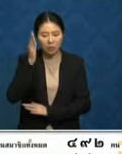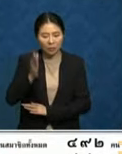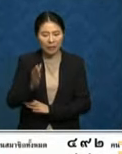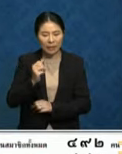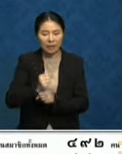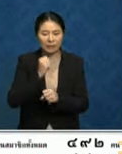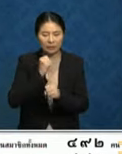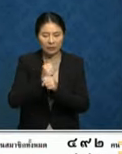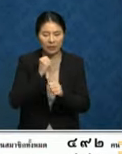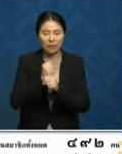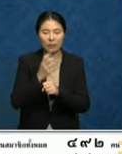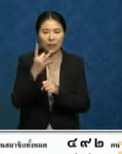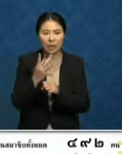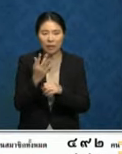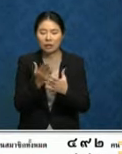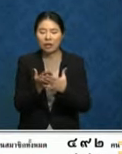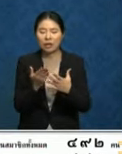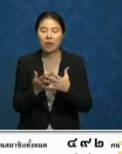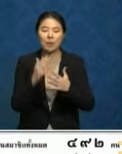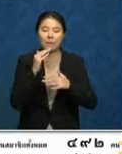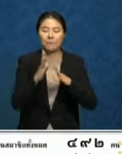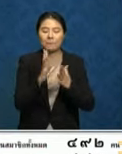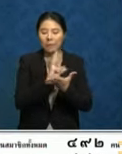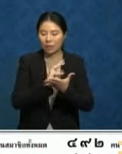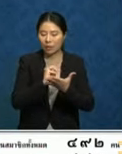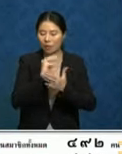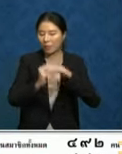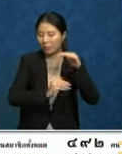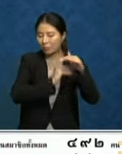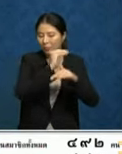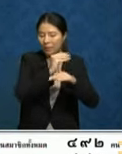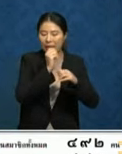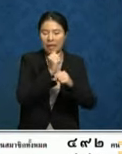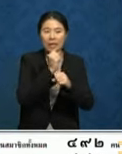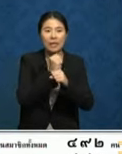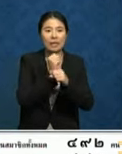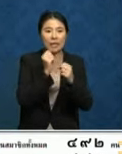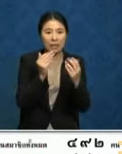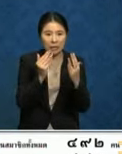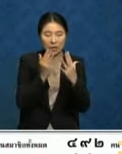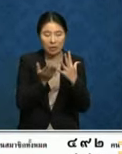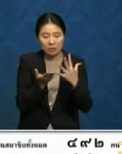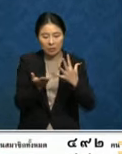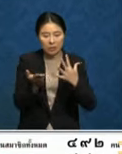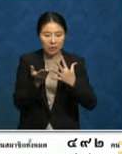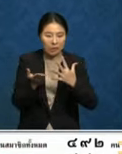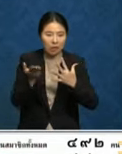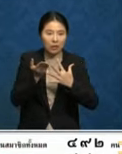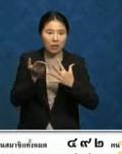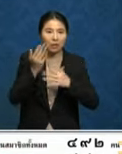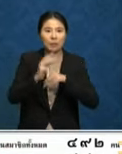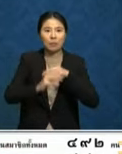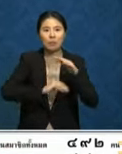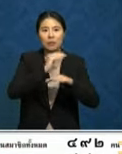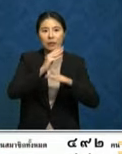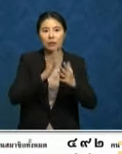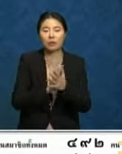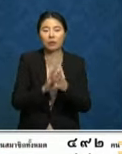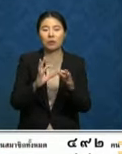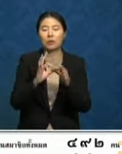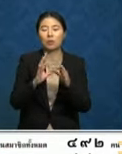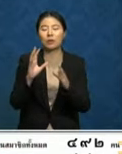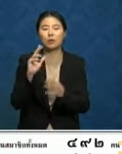แล้วจะสามารถยกระดับมหาวิทยาลัยได้กี่อันดับอันนี้ควรจะอยู่ในข้อบังคับของ